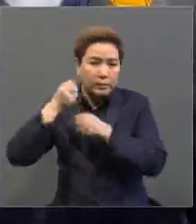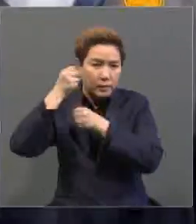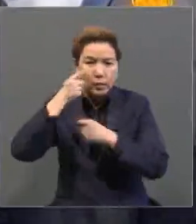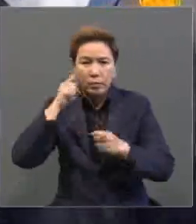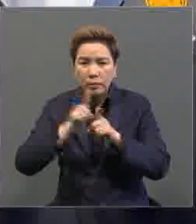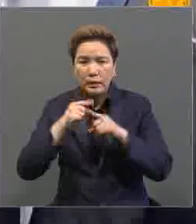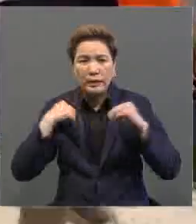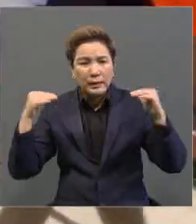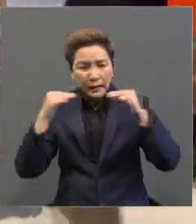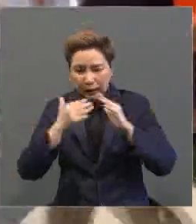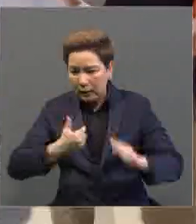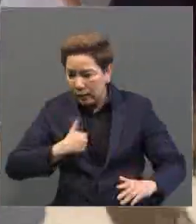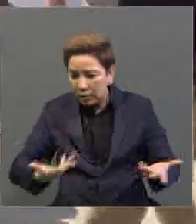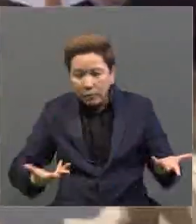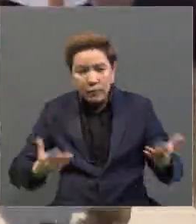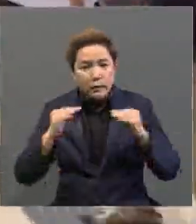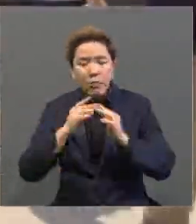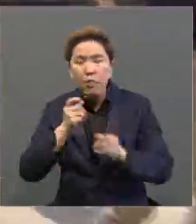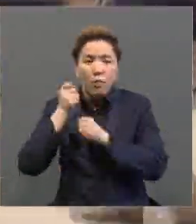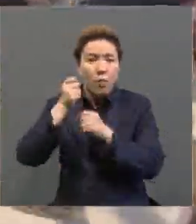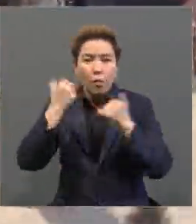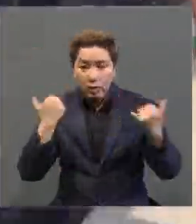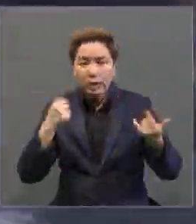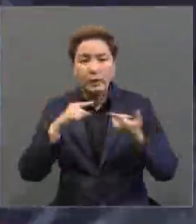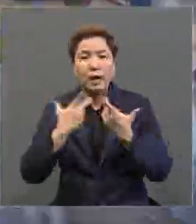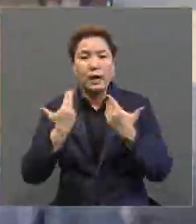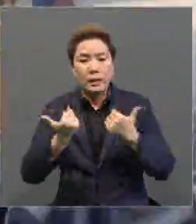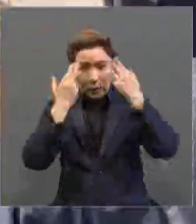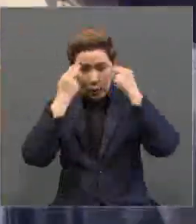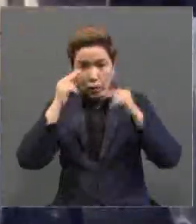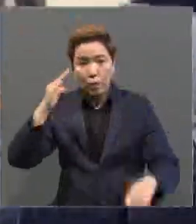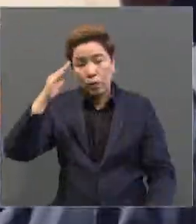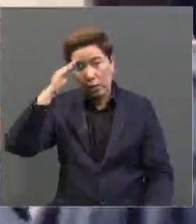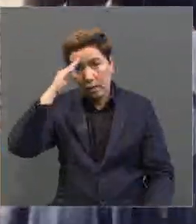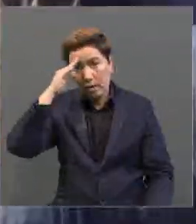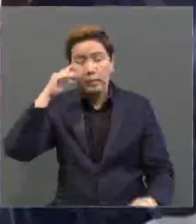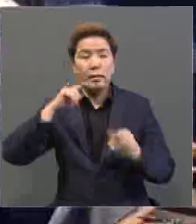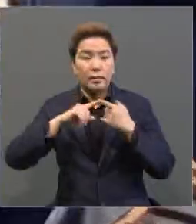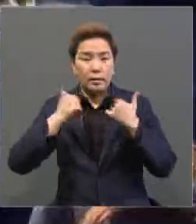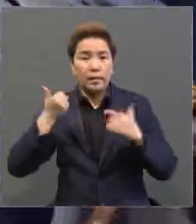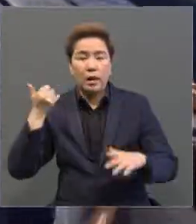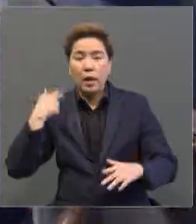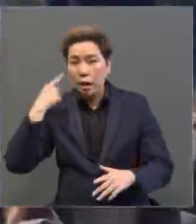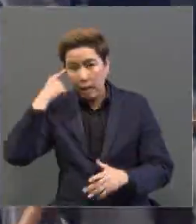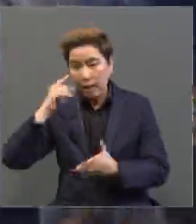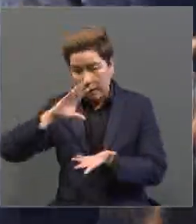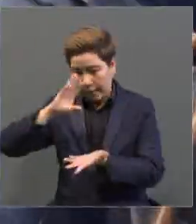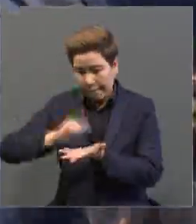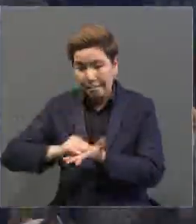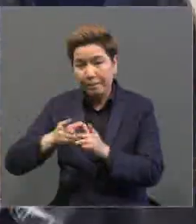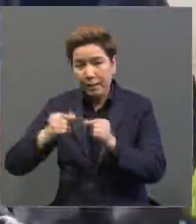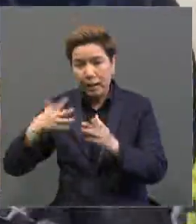ไหวเพื่อเรียกร้องสิทธิ์อีกครั้งและภายหลังจากพลเอกประยุทธ์จันทร์โอชานายกรัฐมนตรีได้รับเรื่องร้องเรียนดังกล่